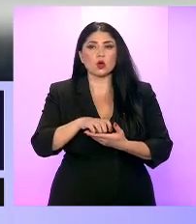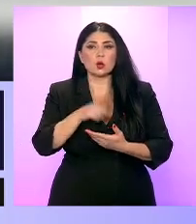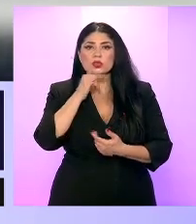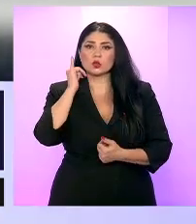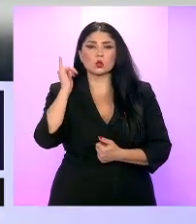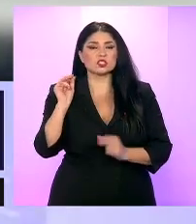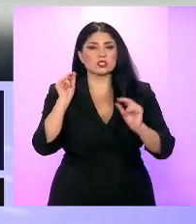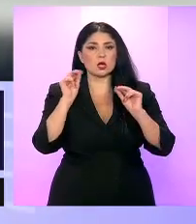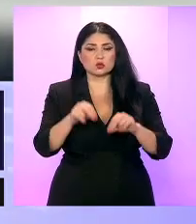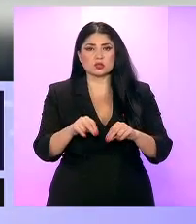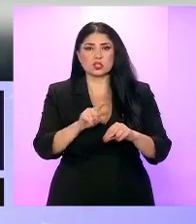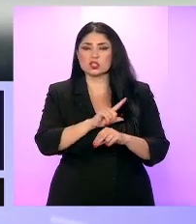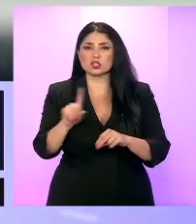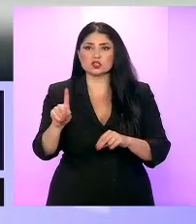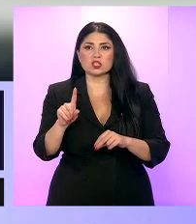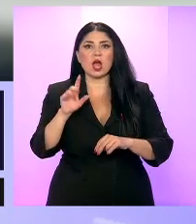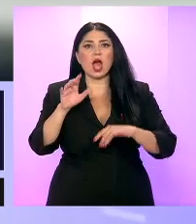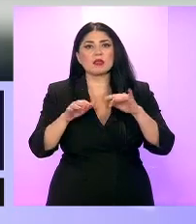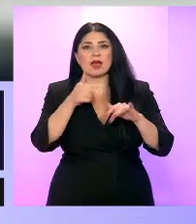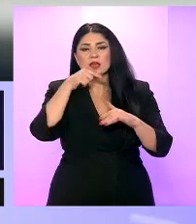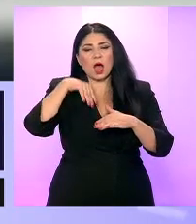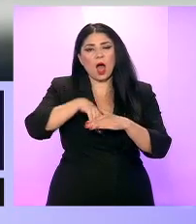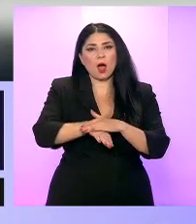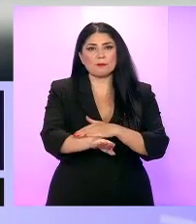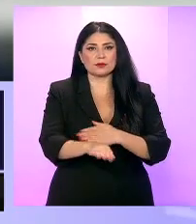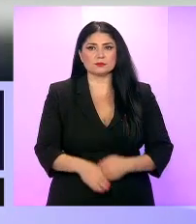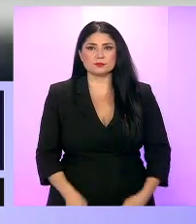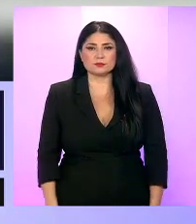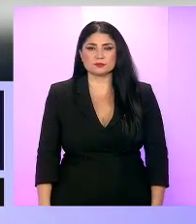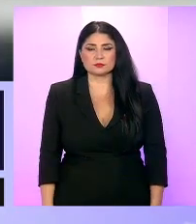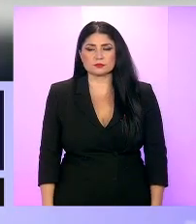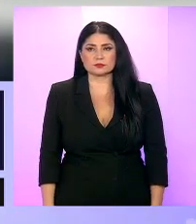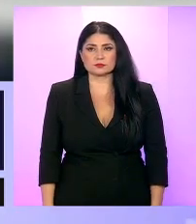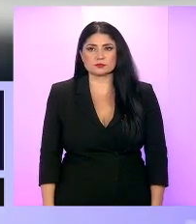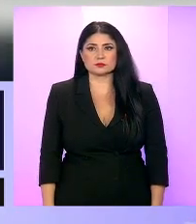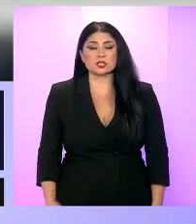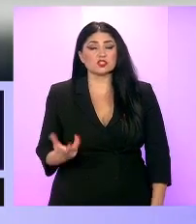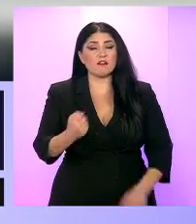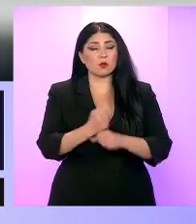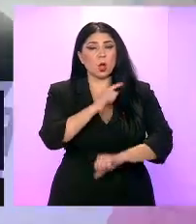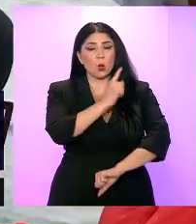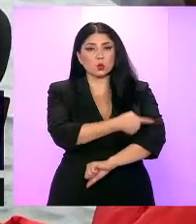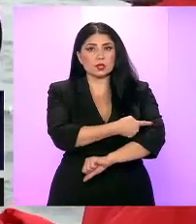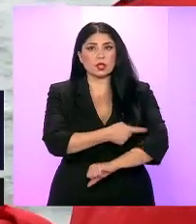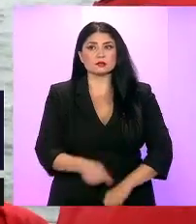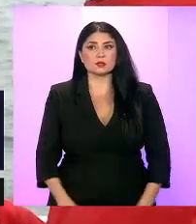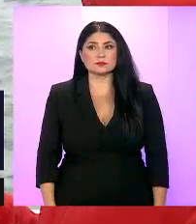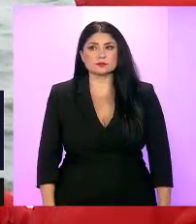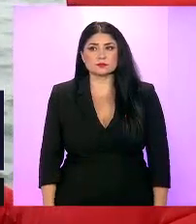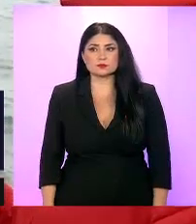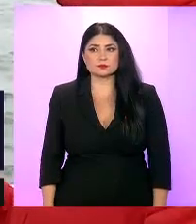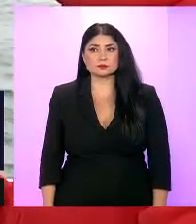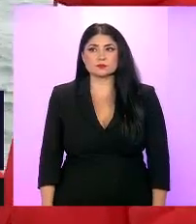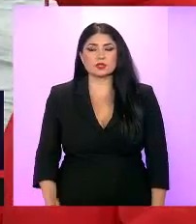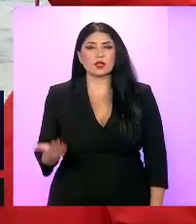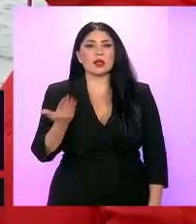către turiști, nici de către animale marine. Considerați că operațiunea aceasta autorităților bulgare, care oricum a